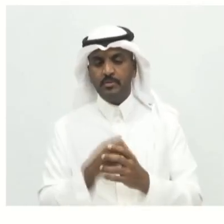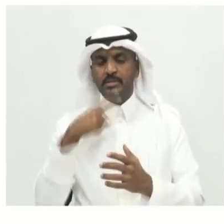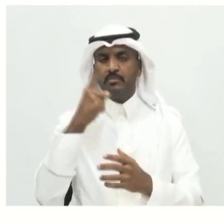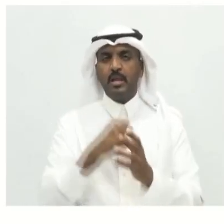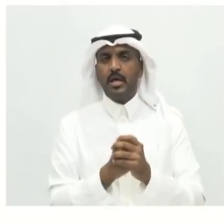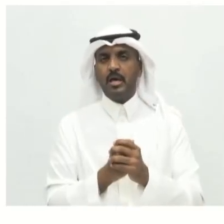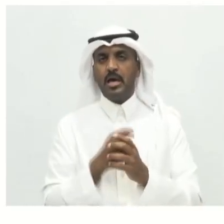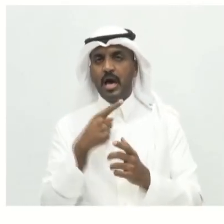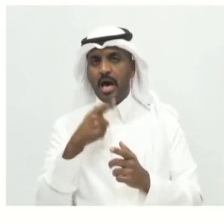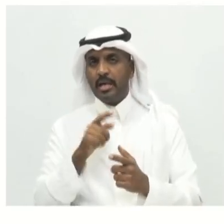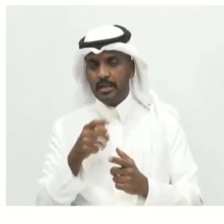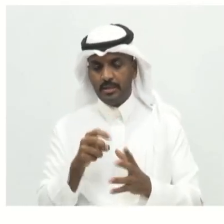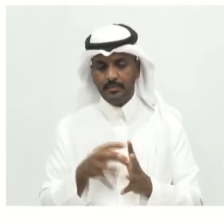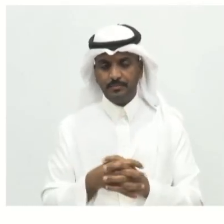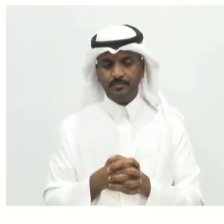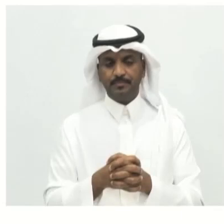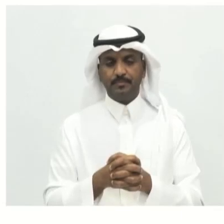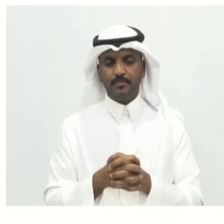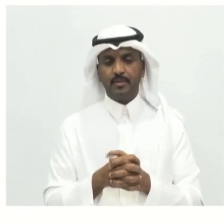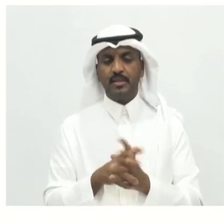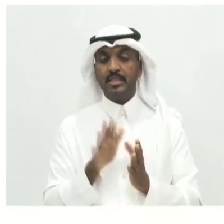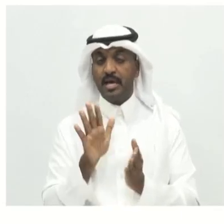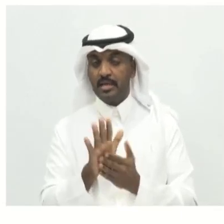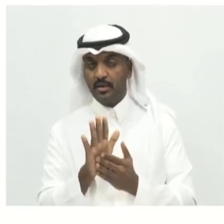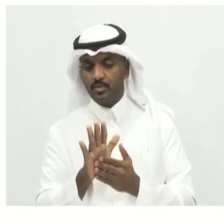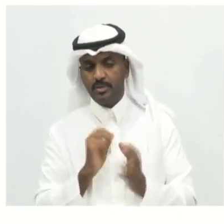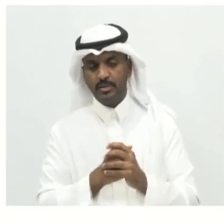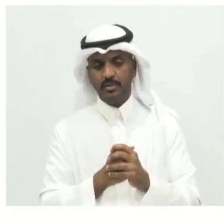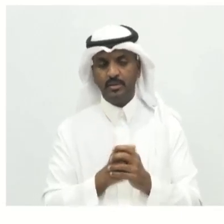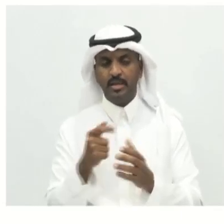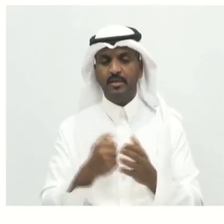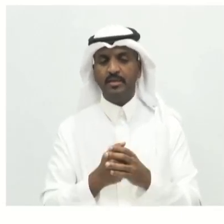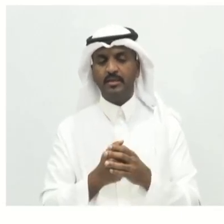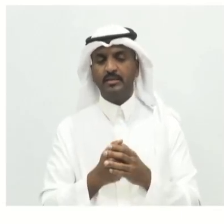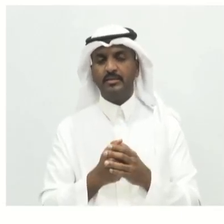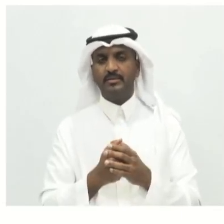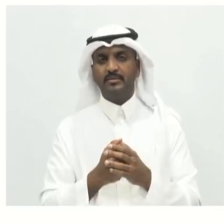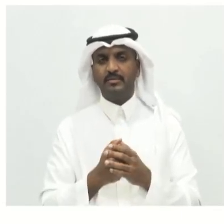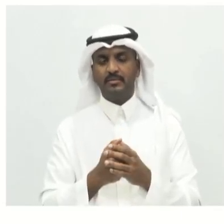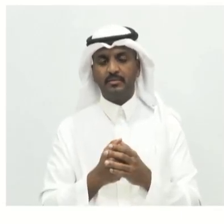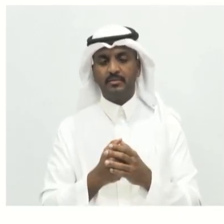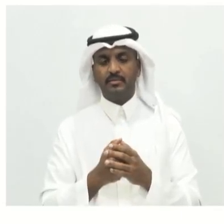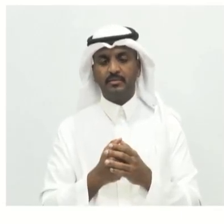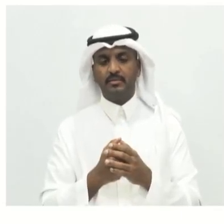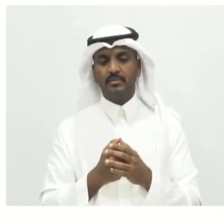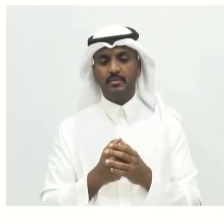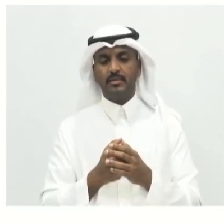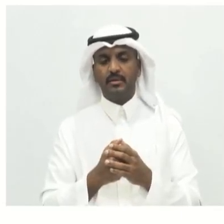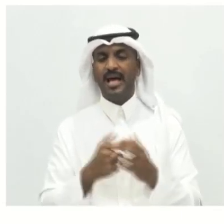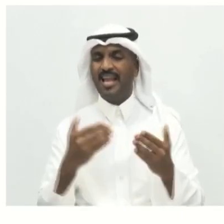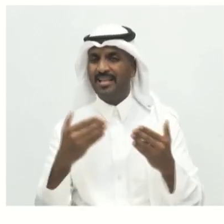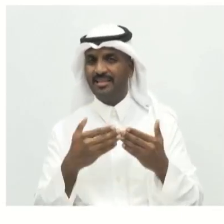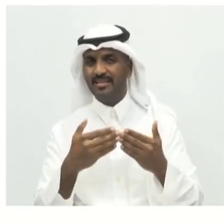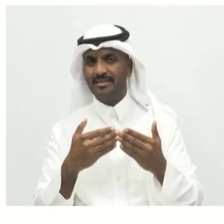ارقيك كذلك ضع يدك اليمنى على الذي ضع